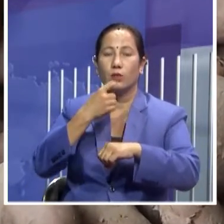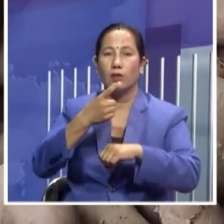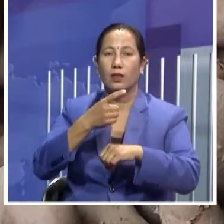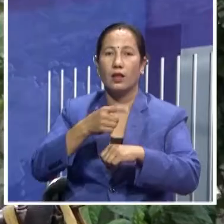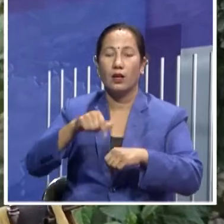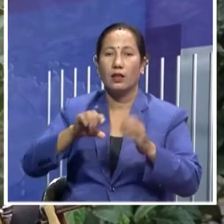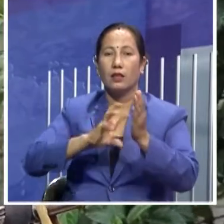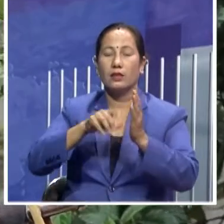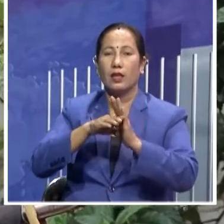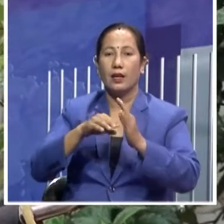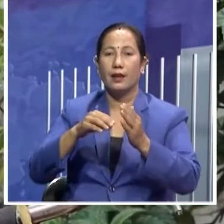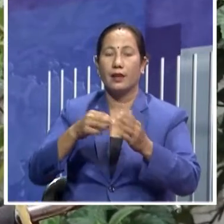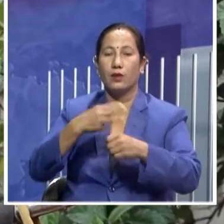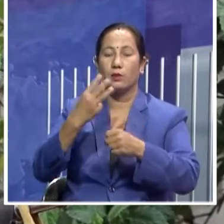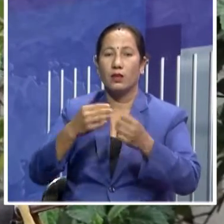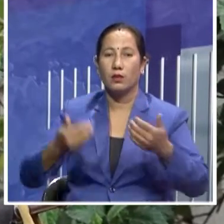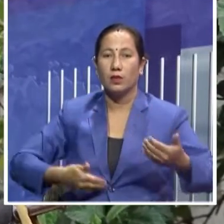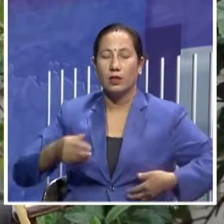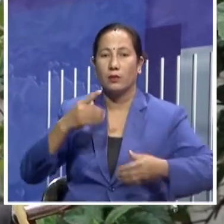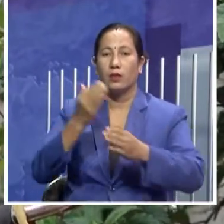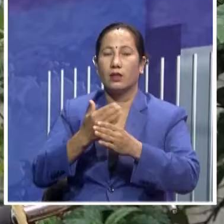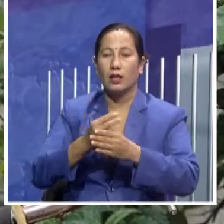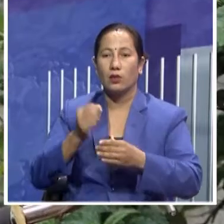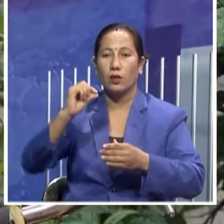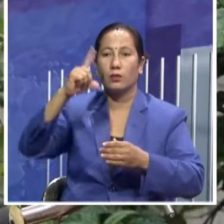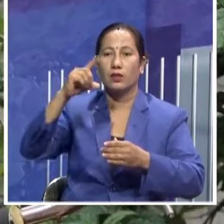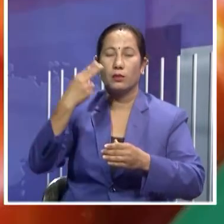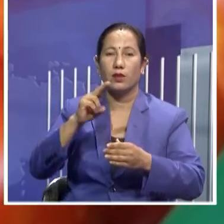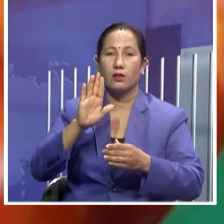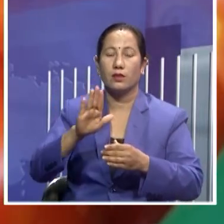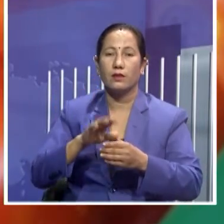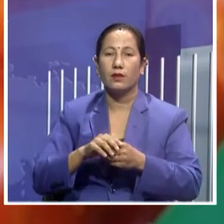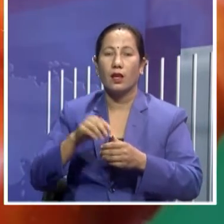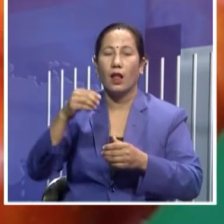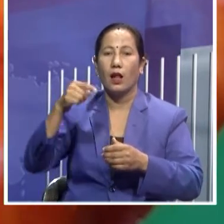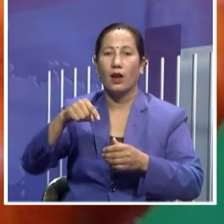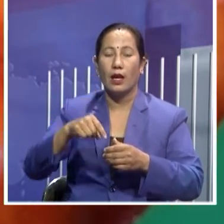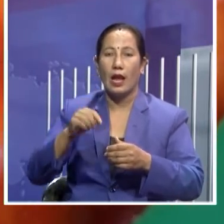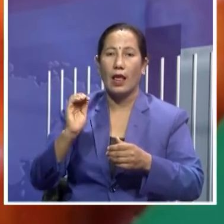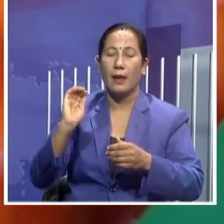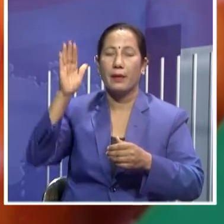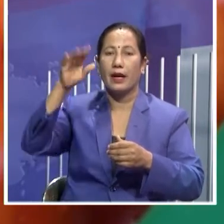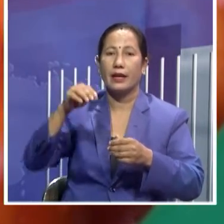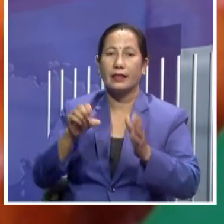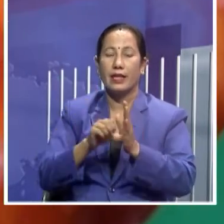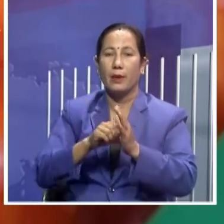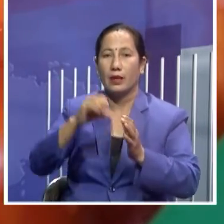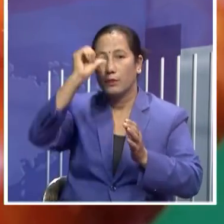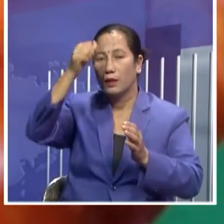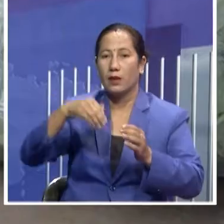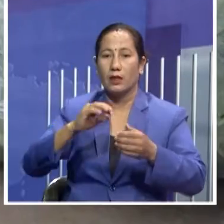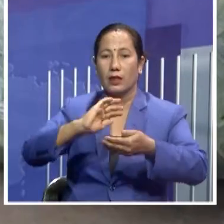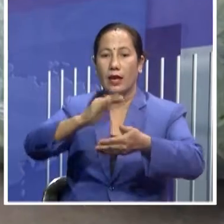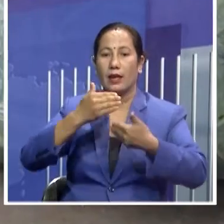अहिले स्थानीय उत्पादन बजारमा नरहेकोले बजारमा तरकारीको मूल्य वृद्धि भएको बताउनु भएको छ। अहिले पहाडी जिल्लाबाट र भारतबाट तरकारी